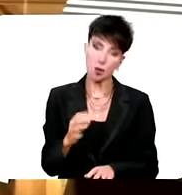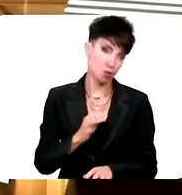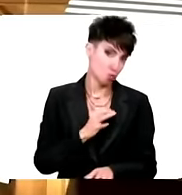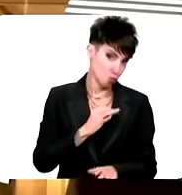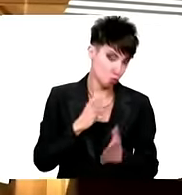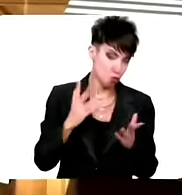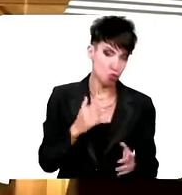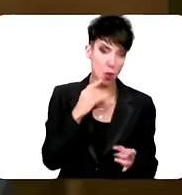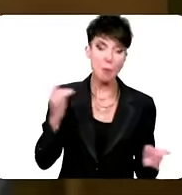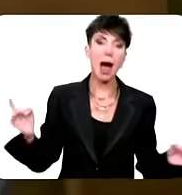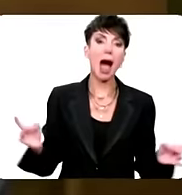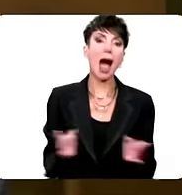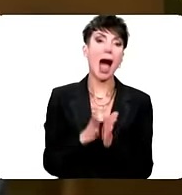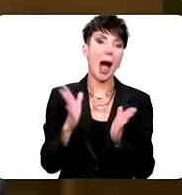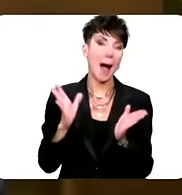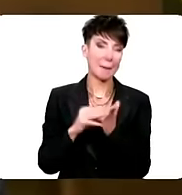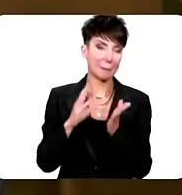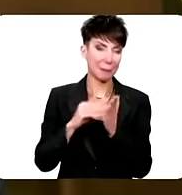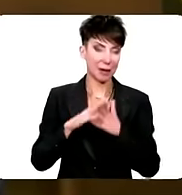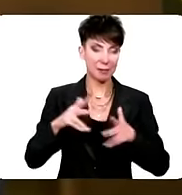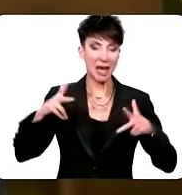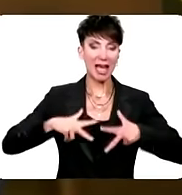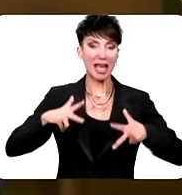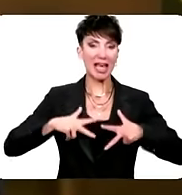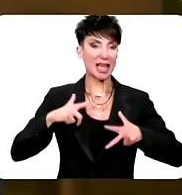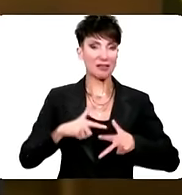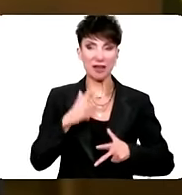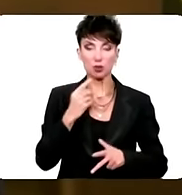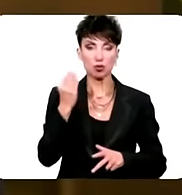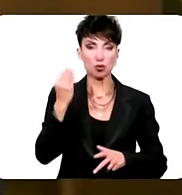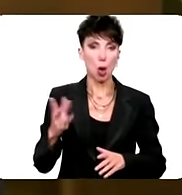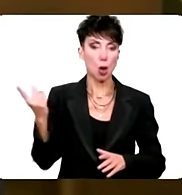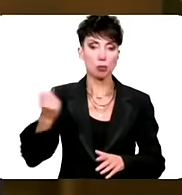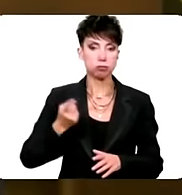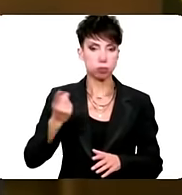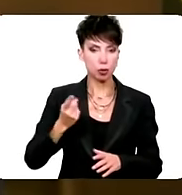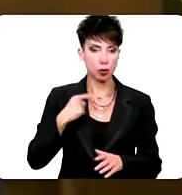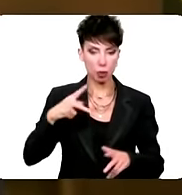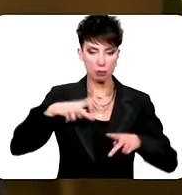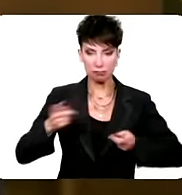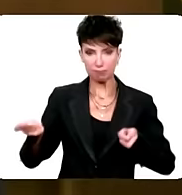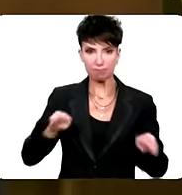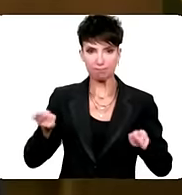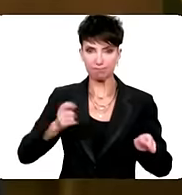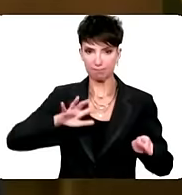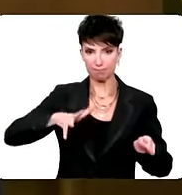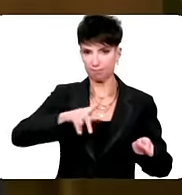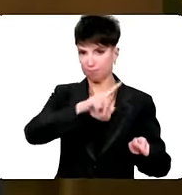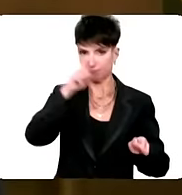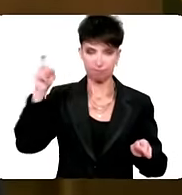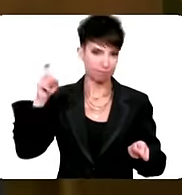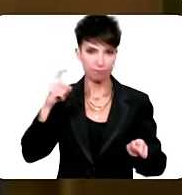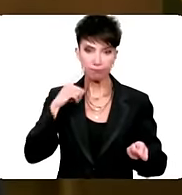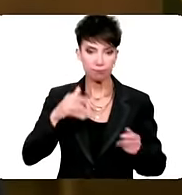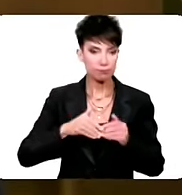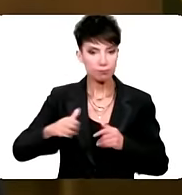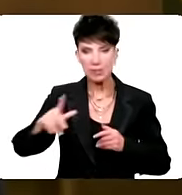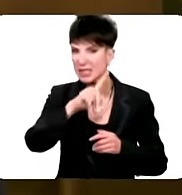κυβέρνηση θα δυσκολέψει πολύ τη διακυβέρνηση. Ναι. Θέλω να ρωτήσω. Τι δυσκολίες θα έχετε λοιπόν από εδώ και πέρα και αν αυτές οι δυσκολίες στην ουσία